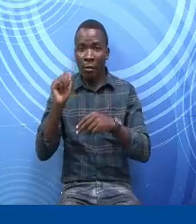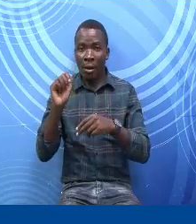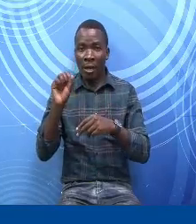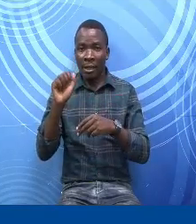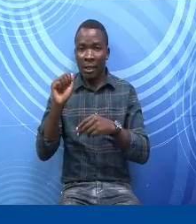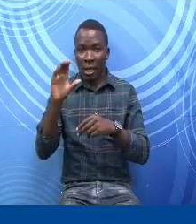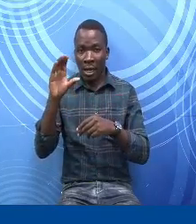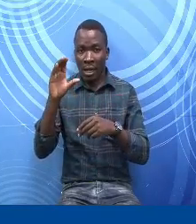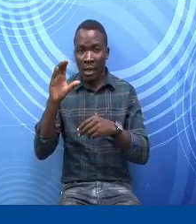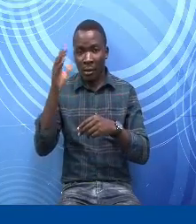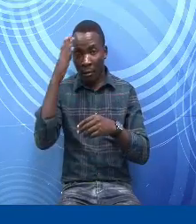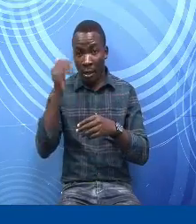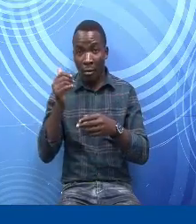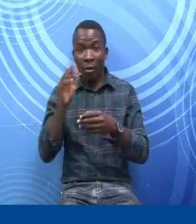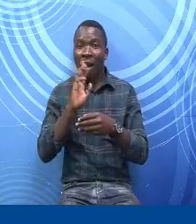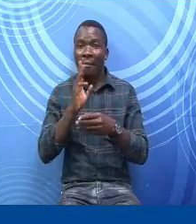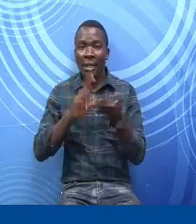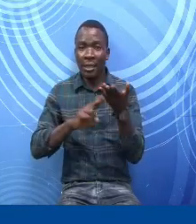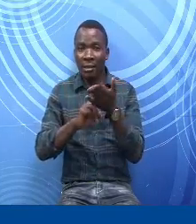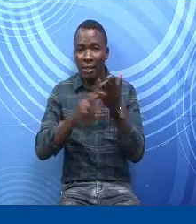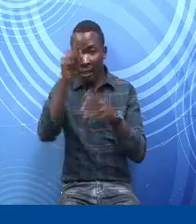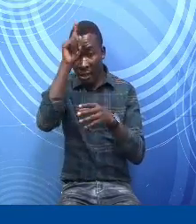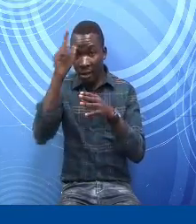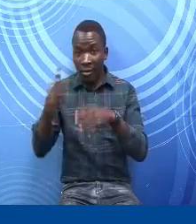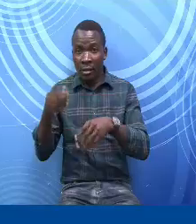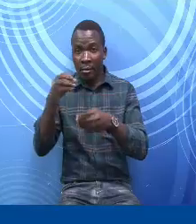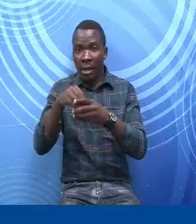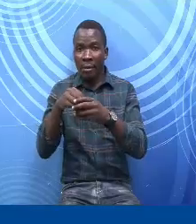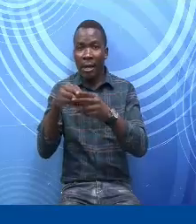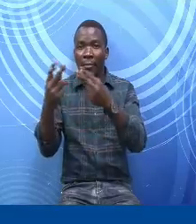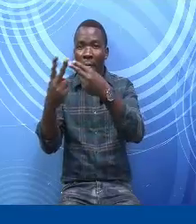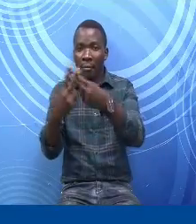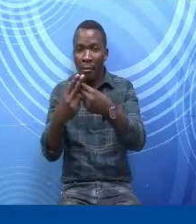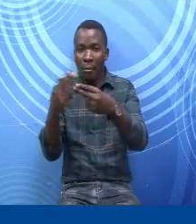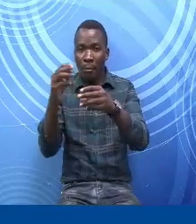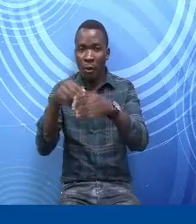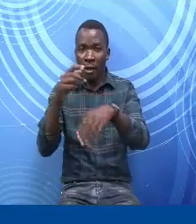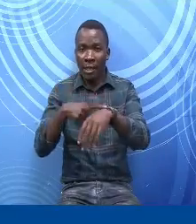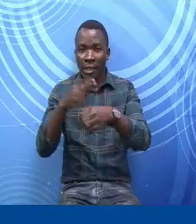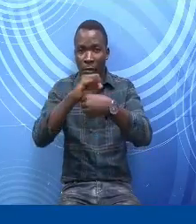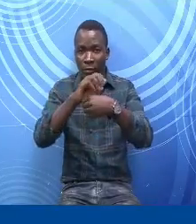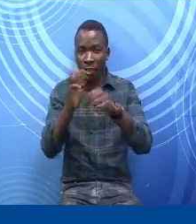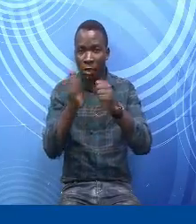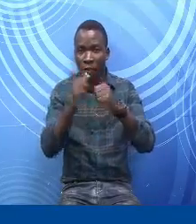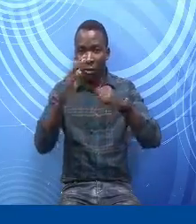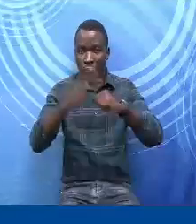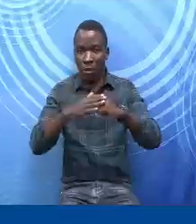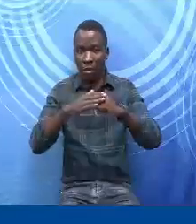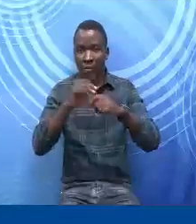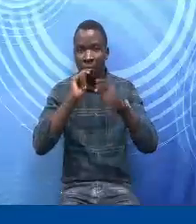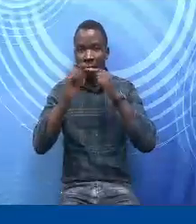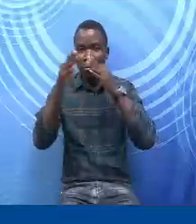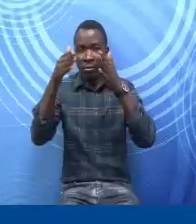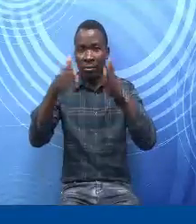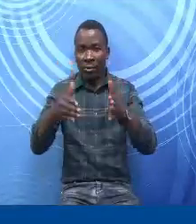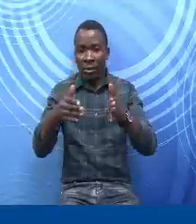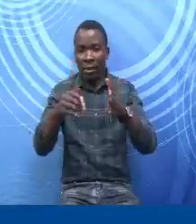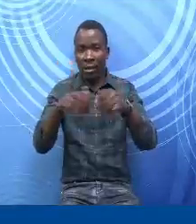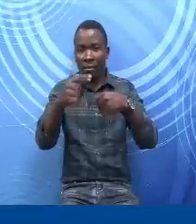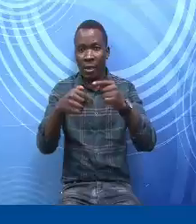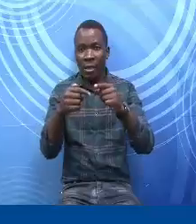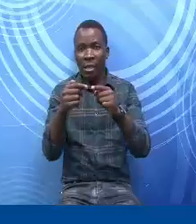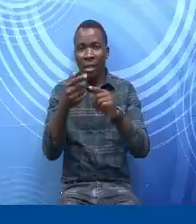bari bari mu kato mu gihe cya COVID-19. Yusufu ubona bagenda harakomeza. Kuva mu kwezi kwa gatandatu kugeza mu kwezi